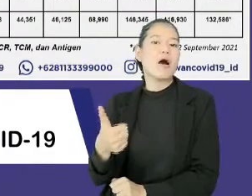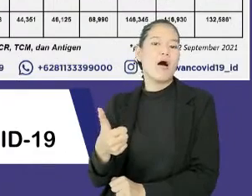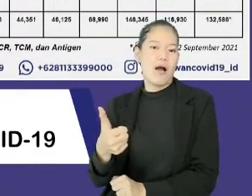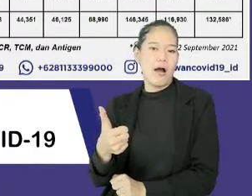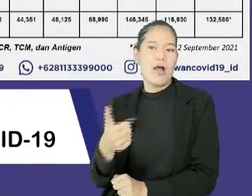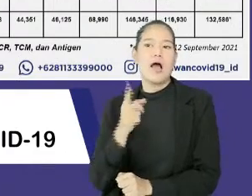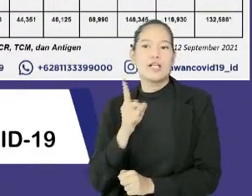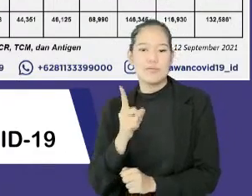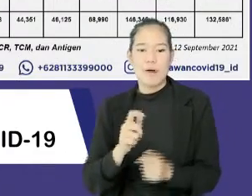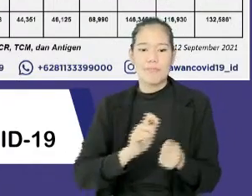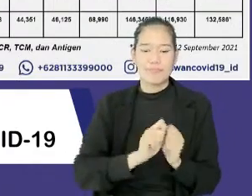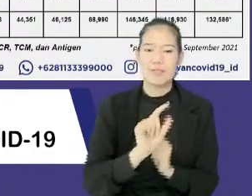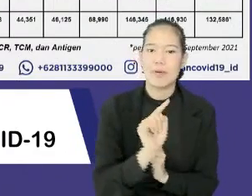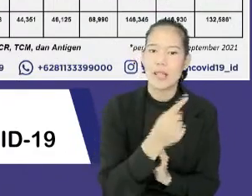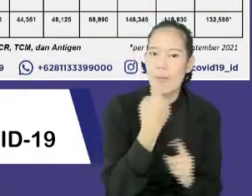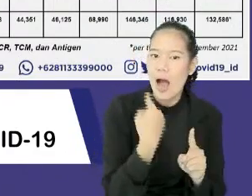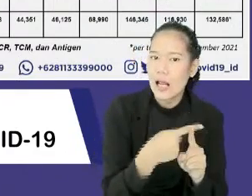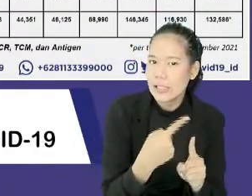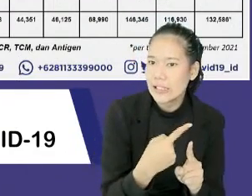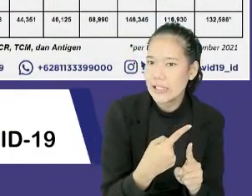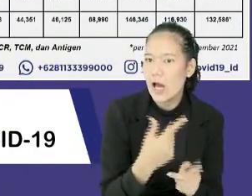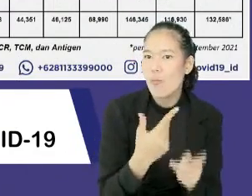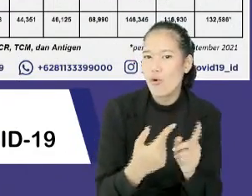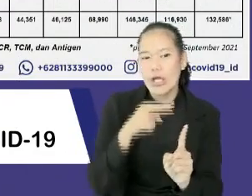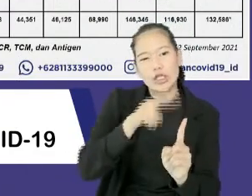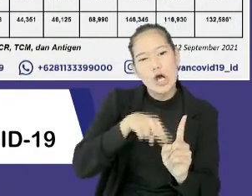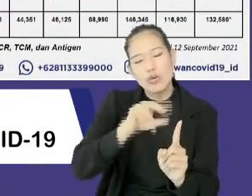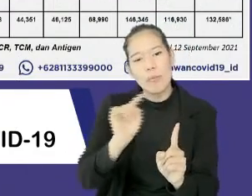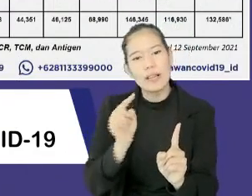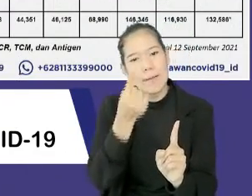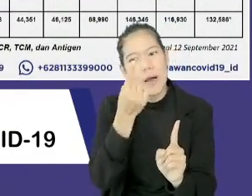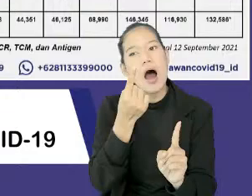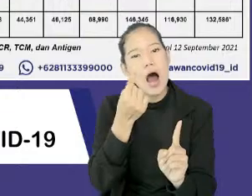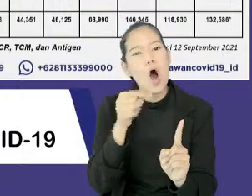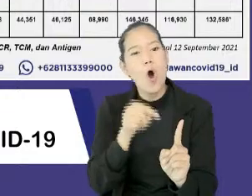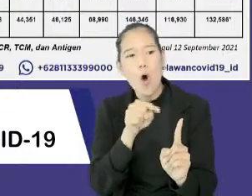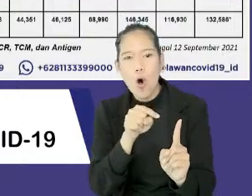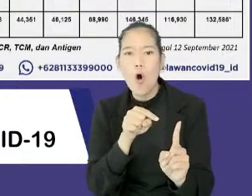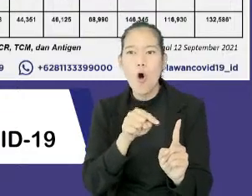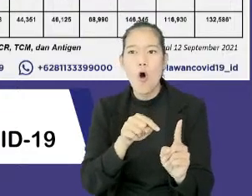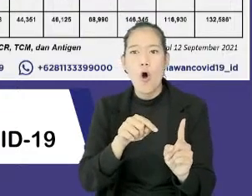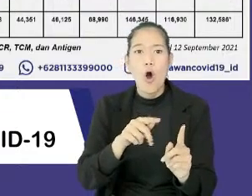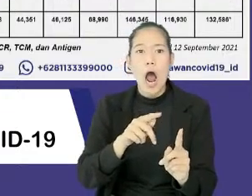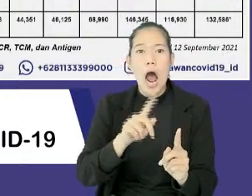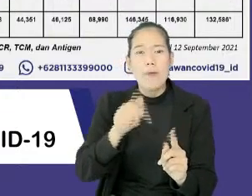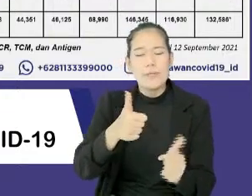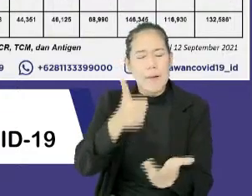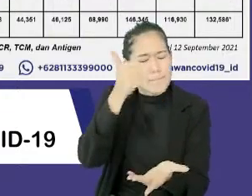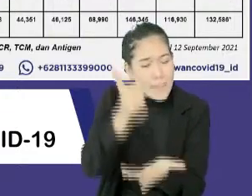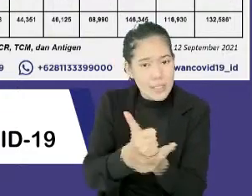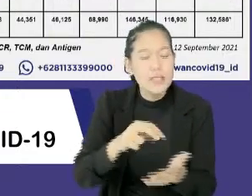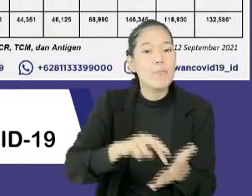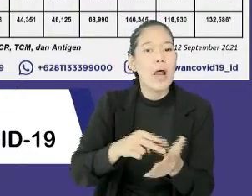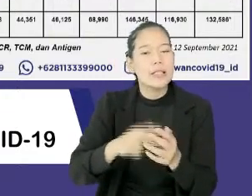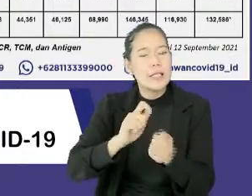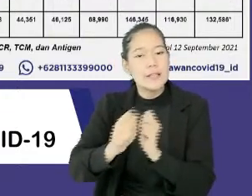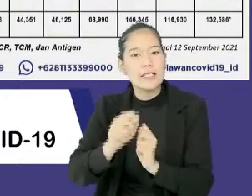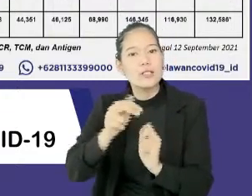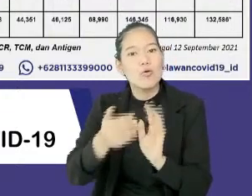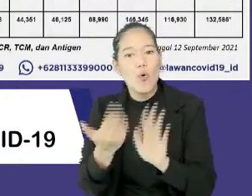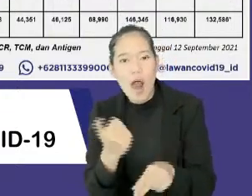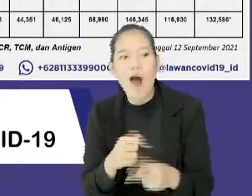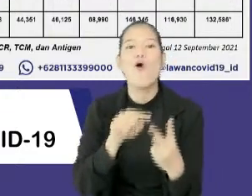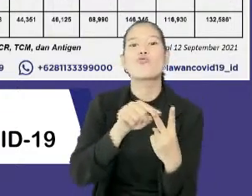karena ada yang dites pertama kali misalnya untuk diagnostik pertama Oh Untuk konfirmasi Harus dua kali misalnya dia